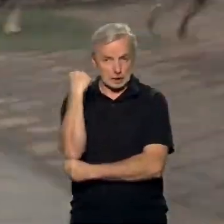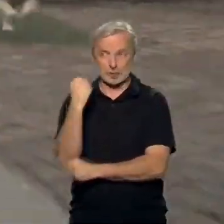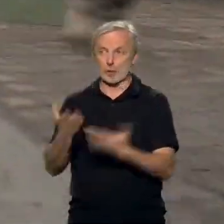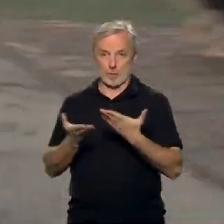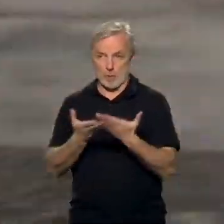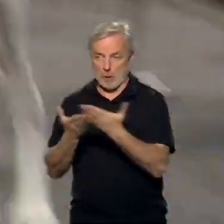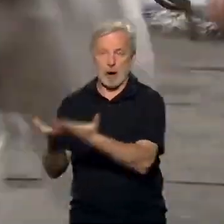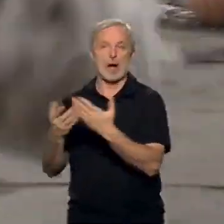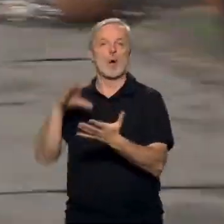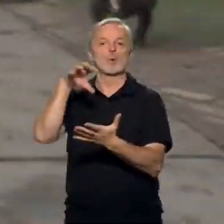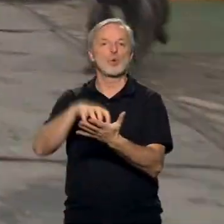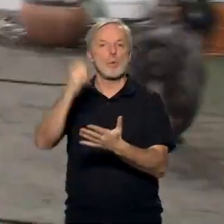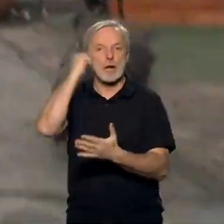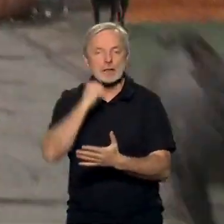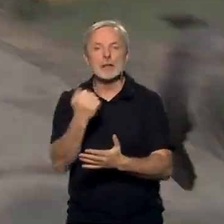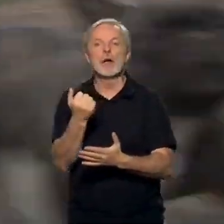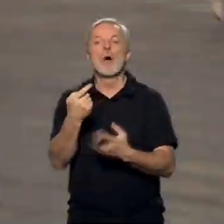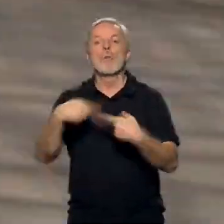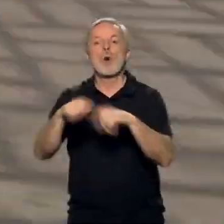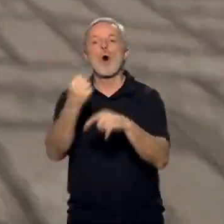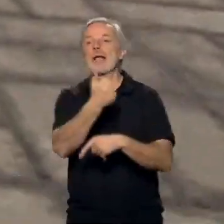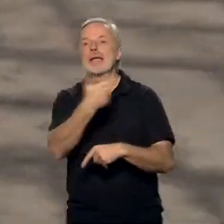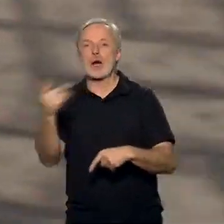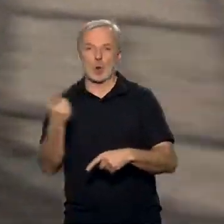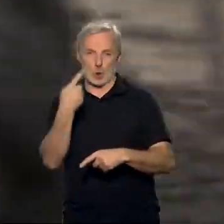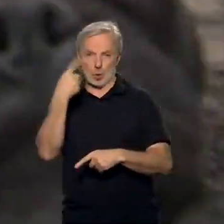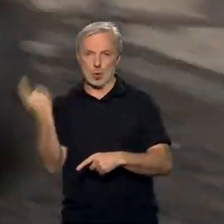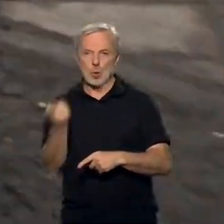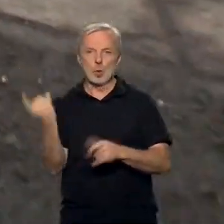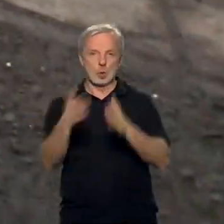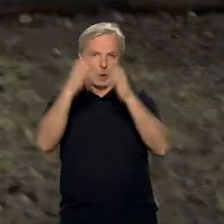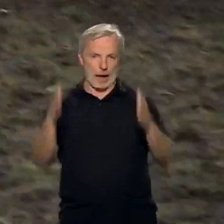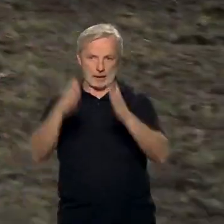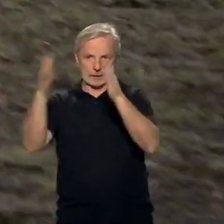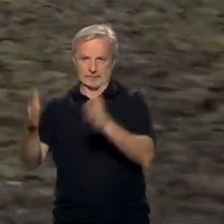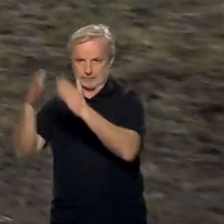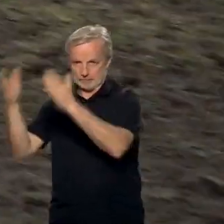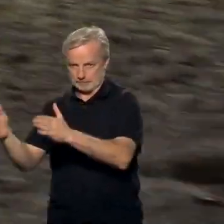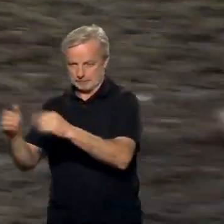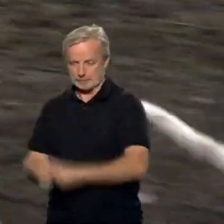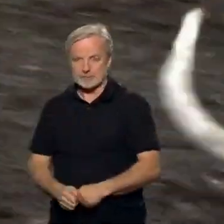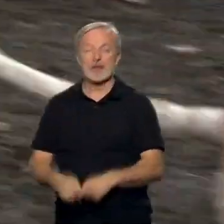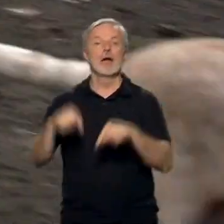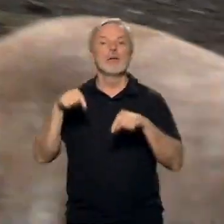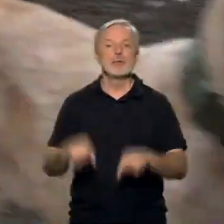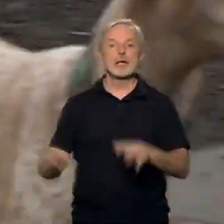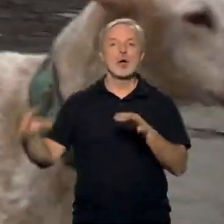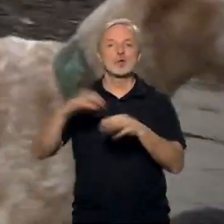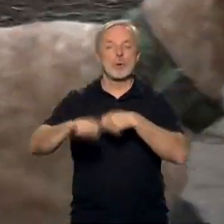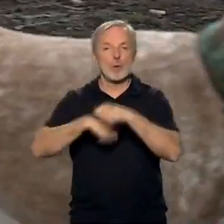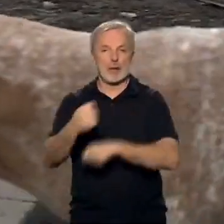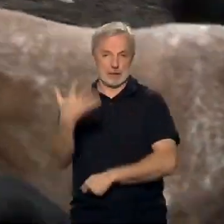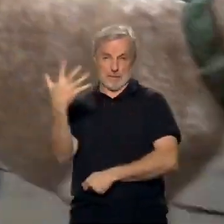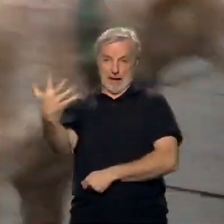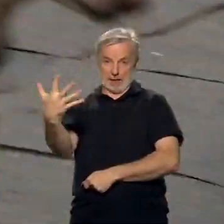lidí několika útulkům, nejenom samozřejmě nám. V tuto chvíli spolupracujeme s 5 partnerskými